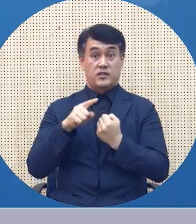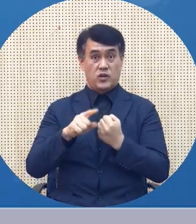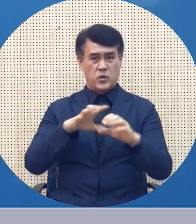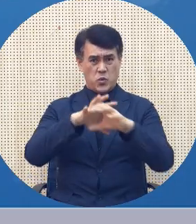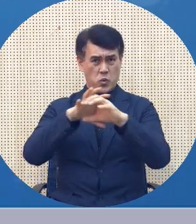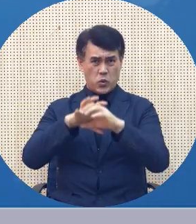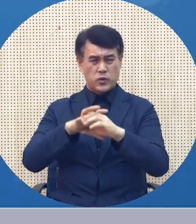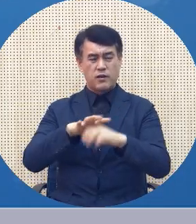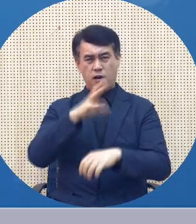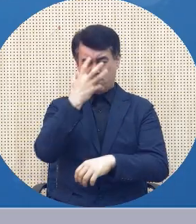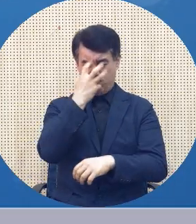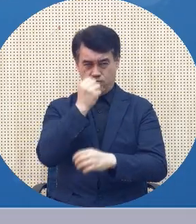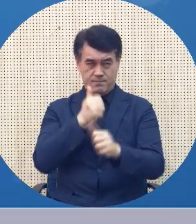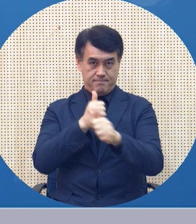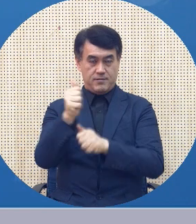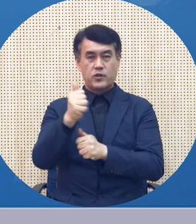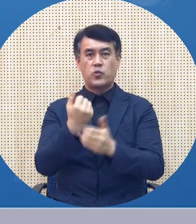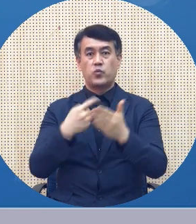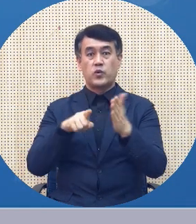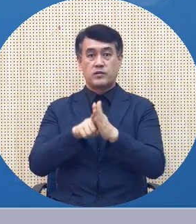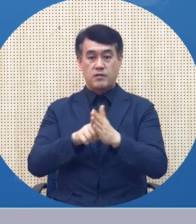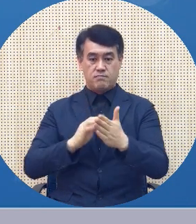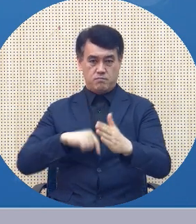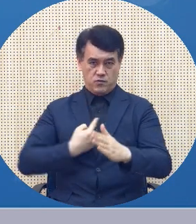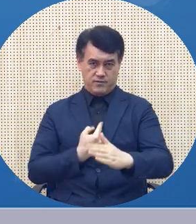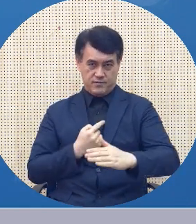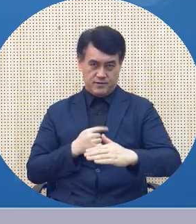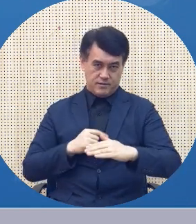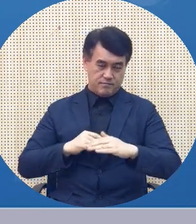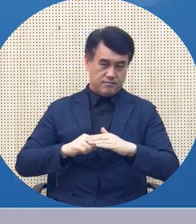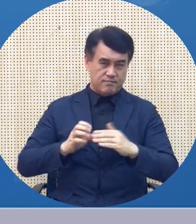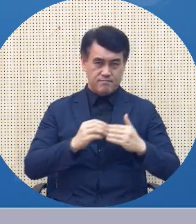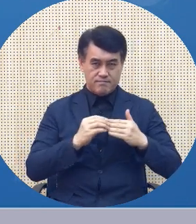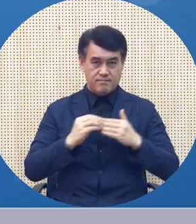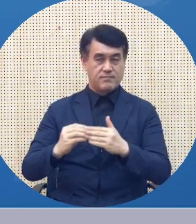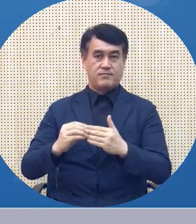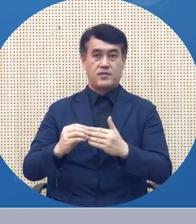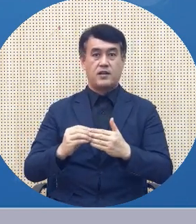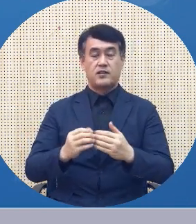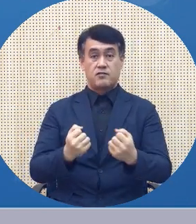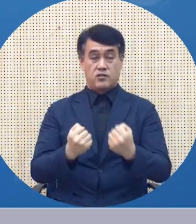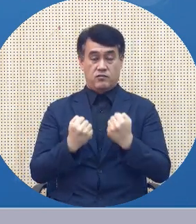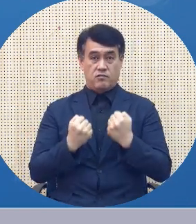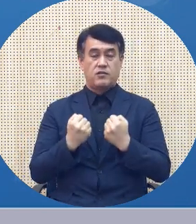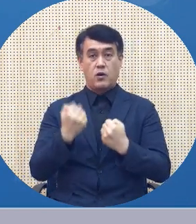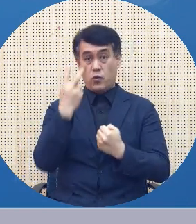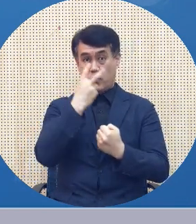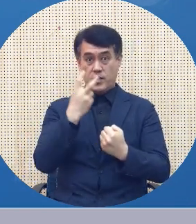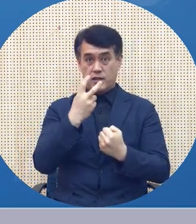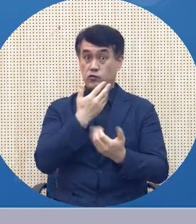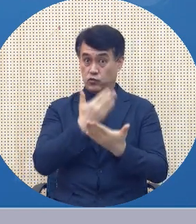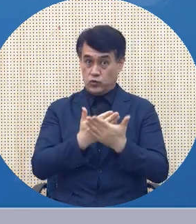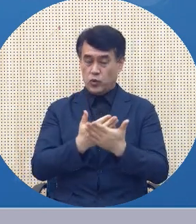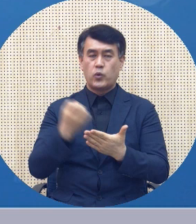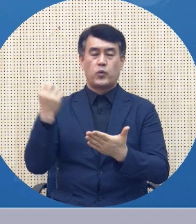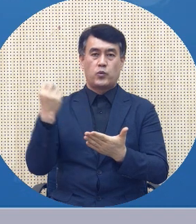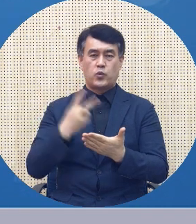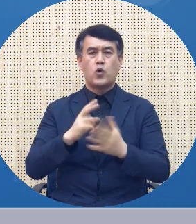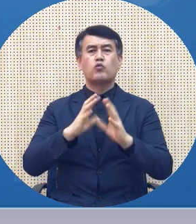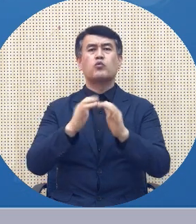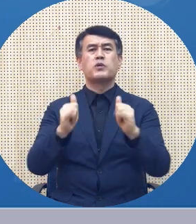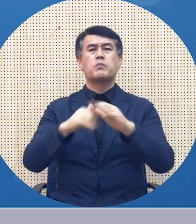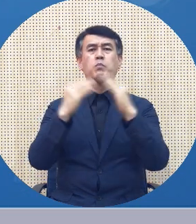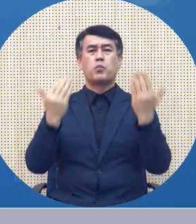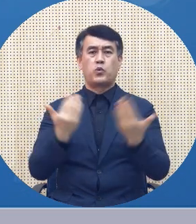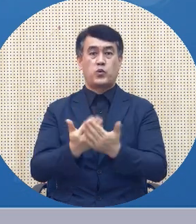우울 극복을 위해 자기 주도적인 정신건강 관리에 중요성을 강조하는 동시에 국민